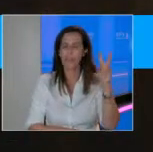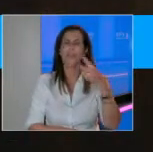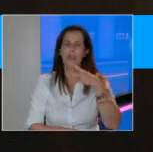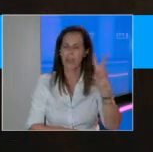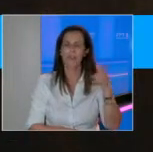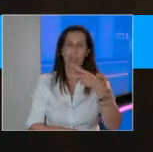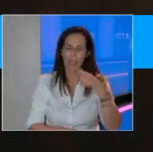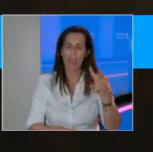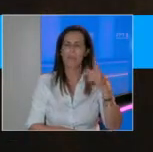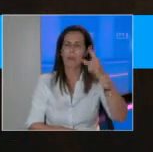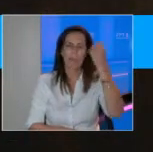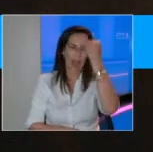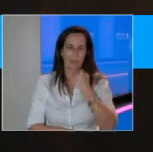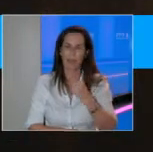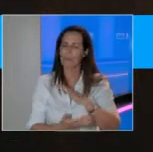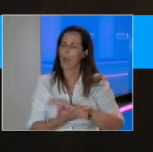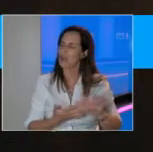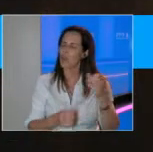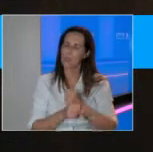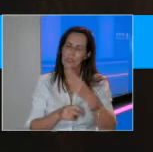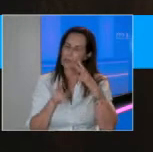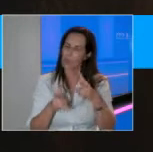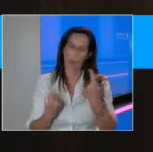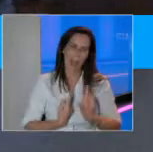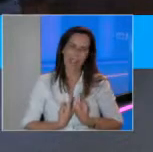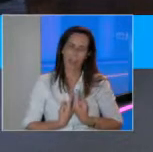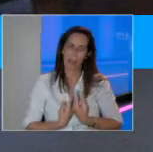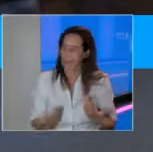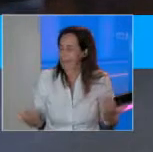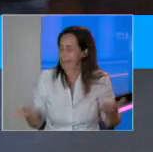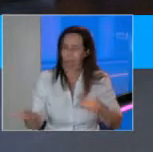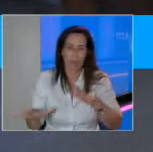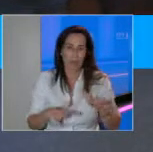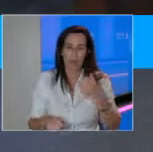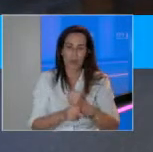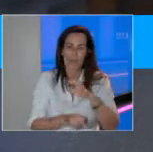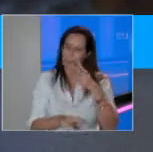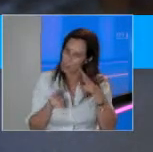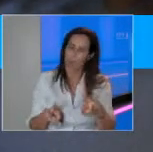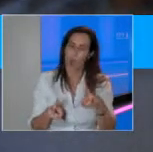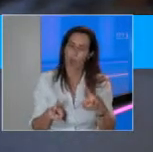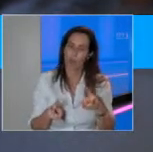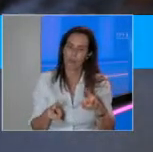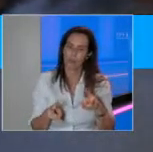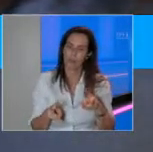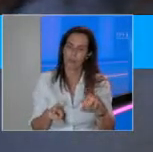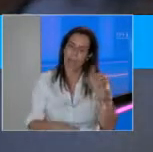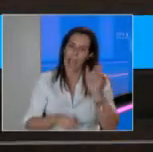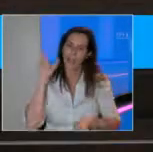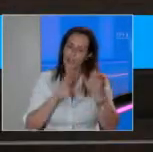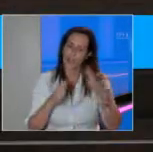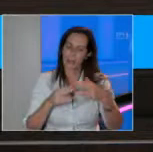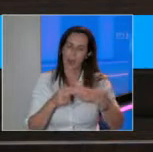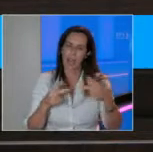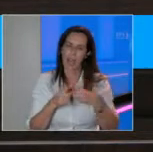ומבטיחים ומאיימים על החמאס, והם פשוט כבר עושים צחוק מעצמנו. מעבר לזה שהממשלה עושה גם צחוק מאותם אזרחים